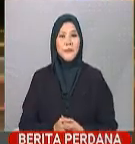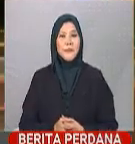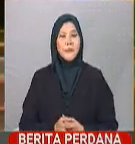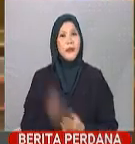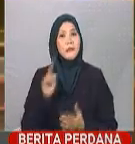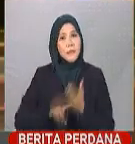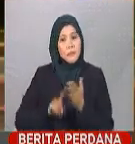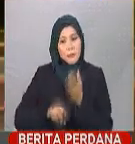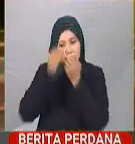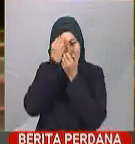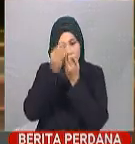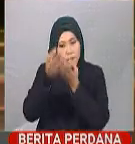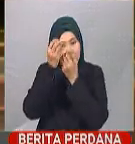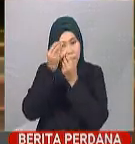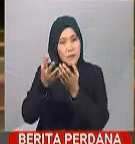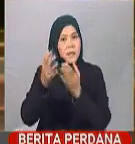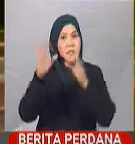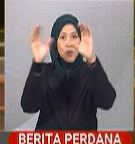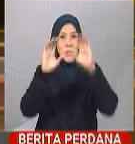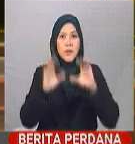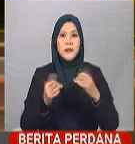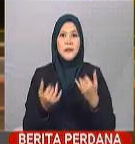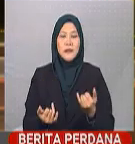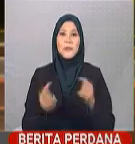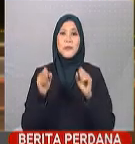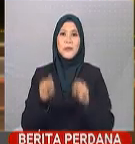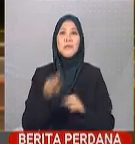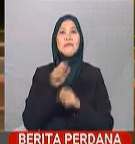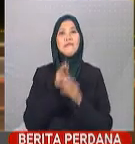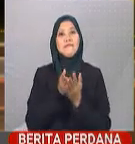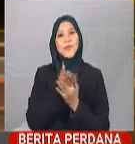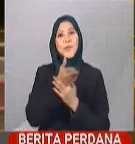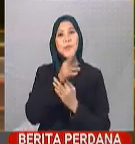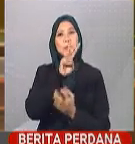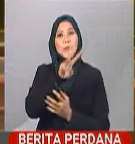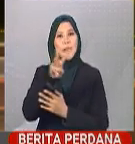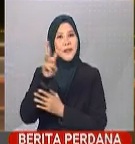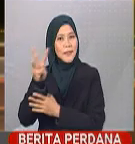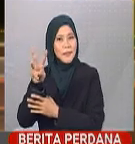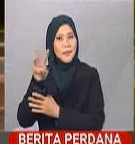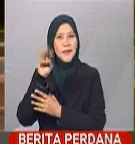sebarang maklumat terkini berkenaan dengan cuaca, anda boleh layari laman sesawang kami di